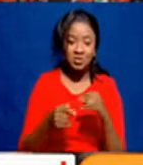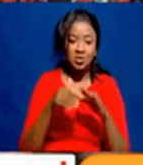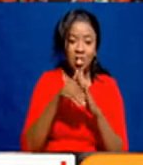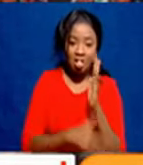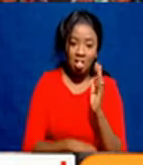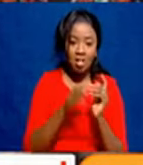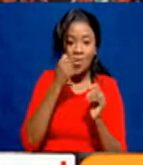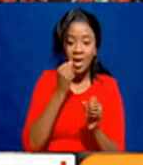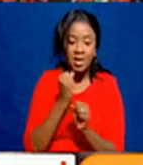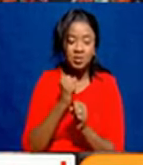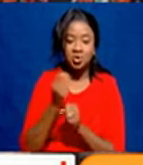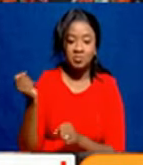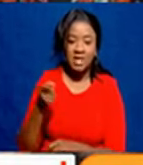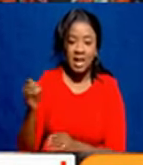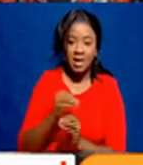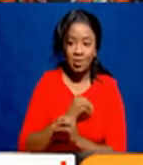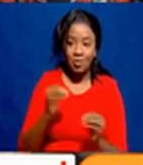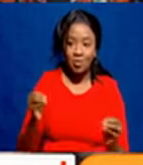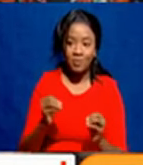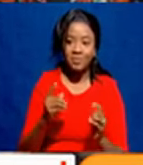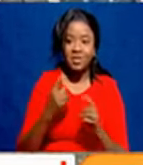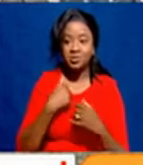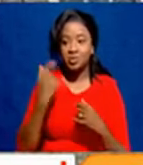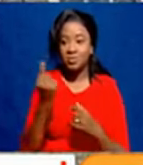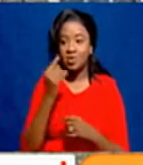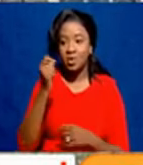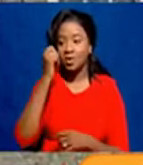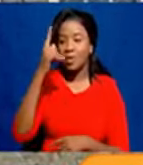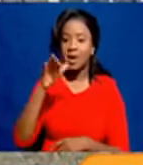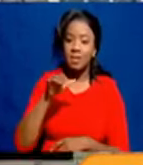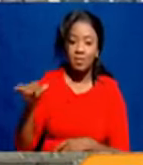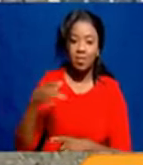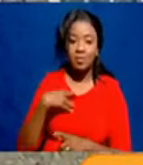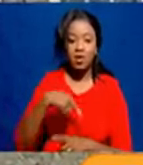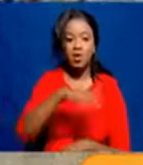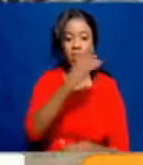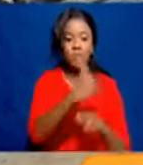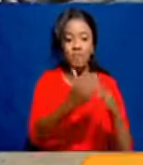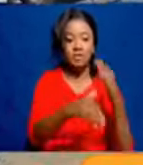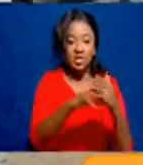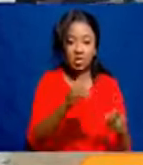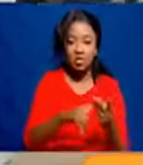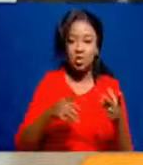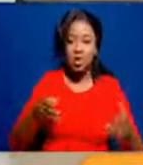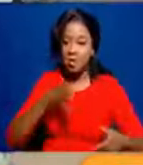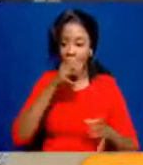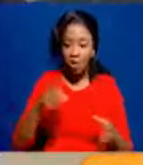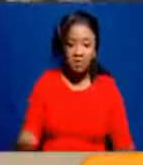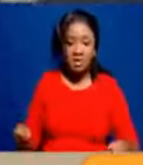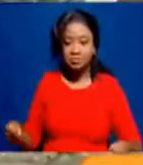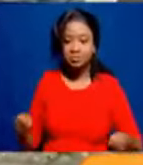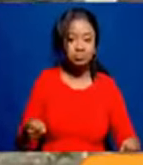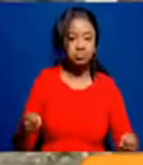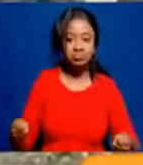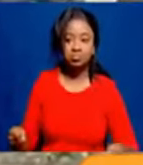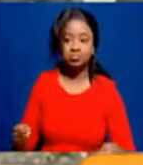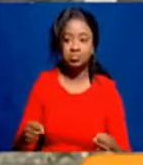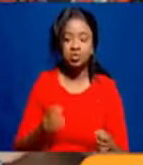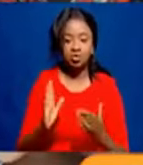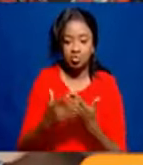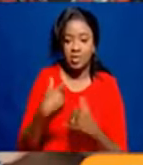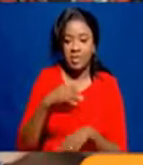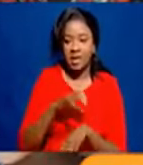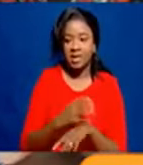tu nikuamka asubuhi kwenda pale kwa mijongo, chota maji, pale kwa ujenzi, at least